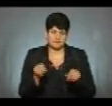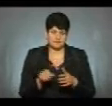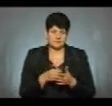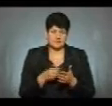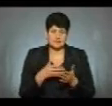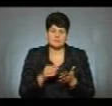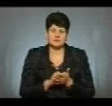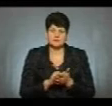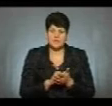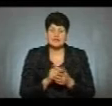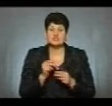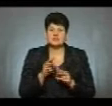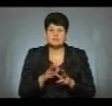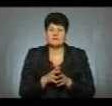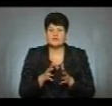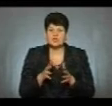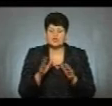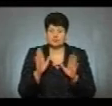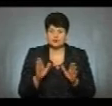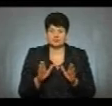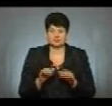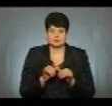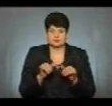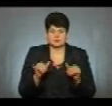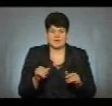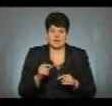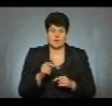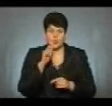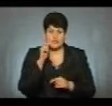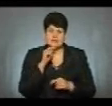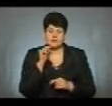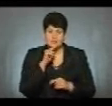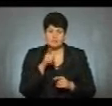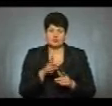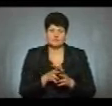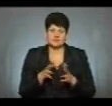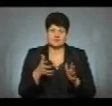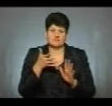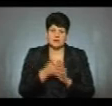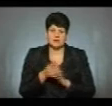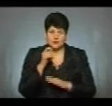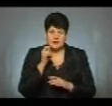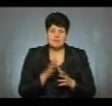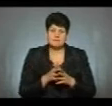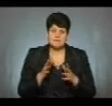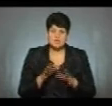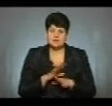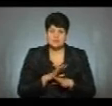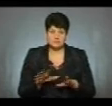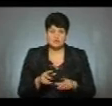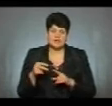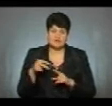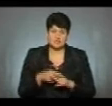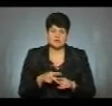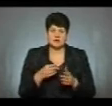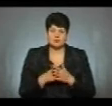чим вищими будуть темпи росту української економіки, тим вищими будуть витрати України. Більшими буде навантаження на